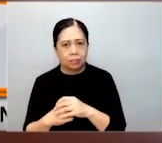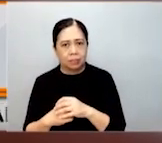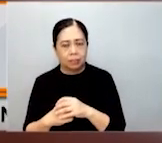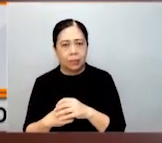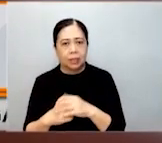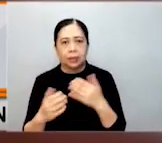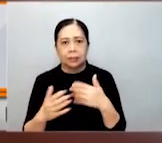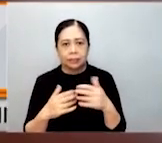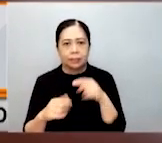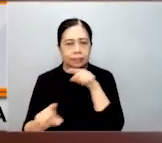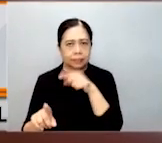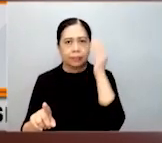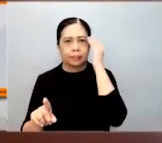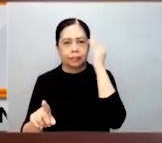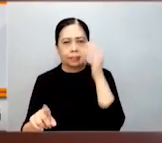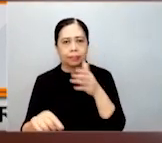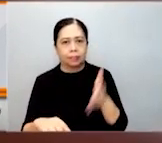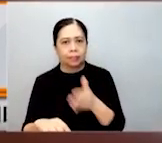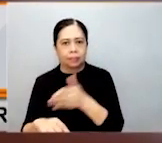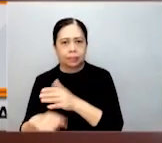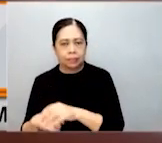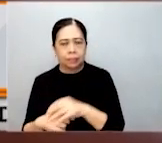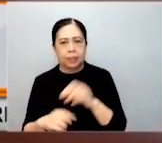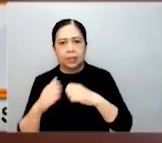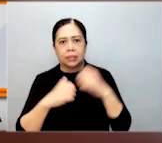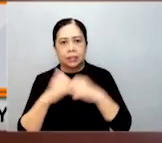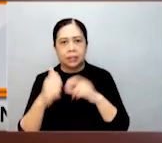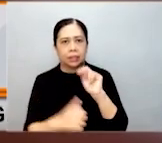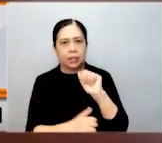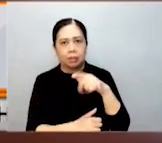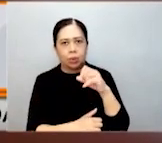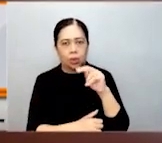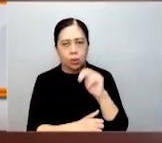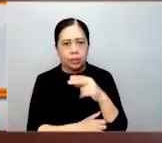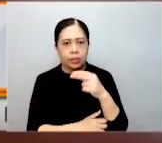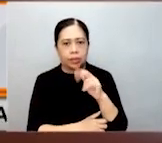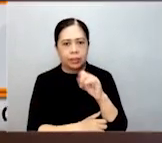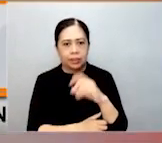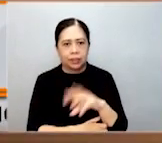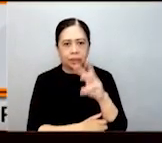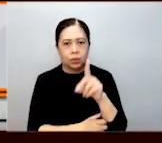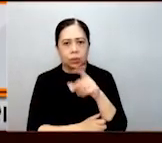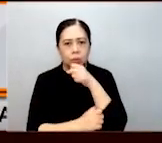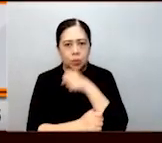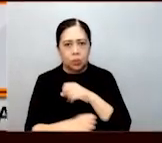kabila niyan, positibong kinilala ang chinap-chap na biktima na si Engineer Napoleon Fernandez, 61 taong gulang.